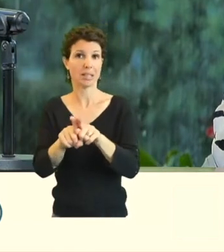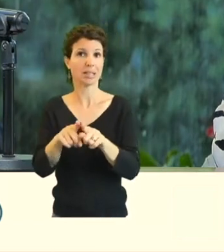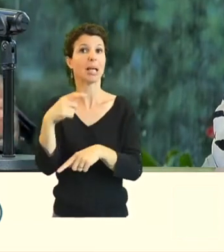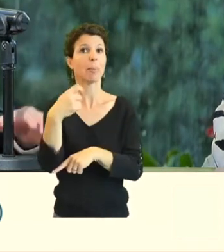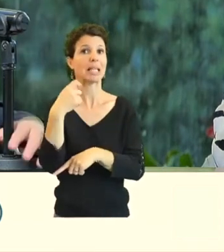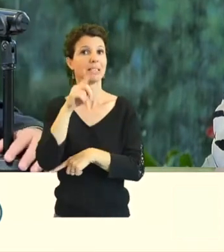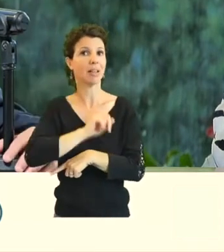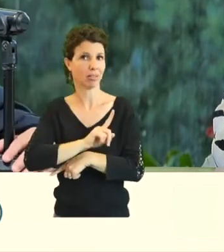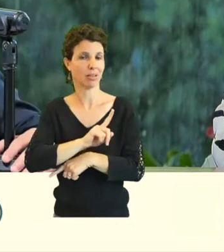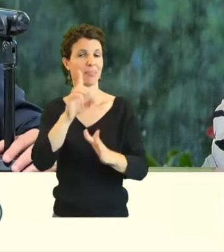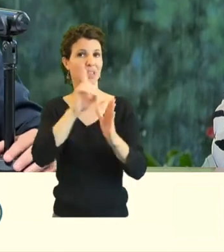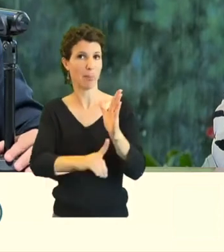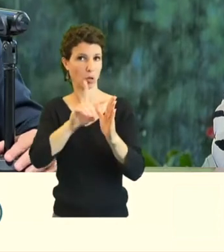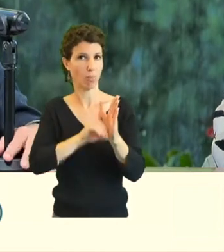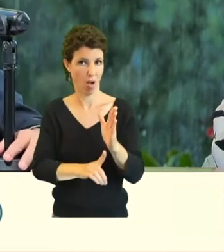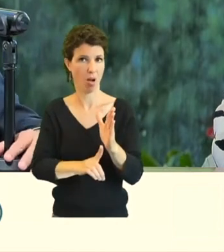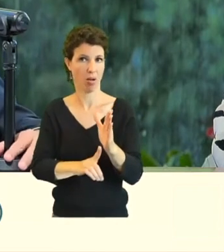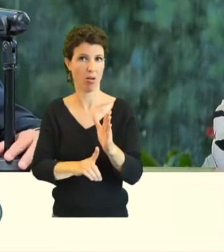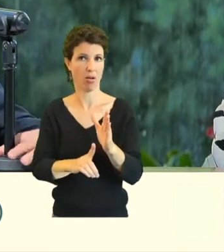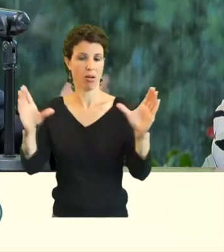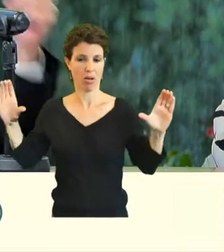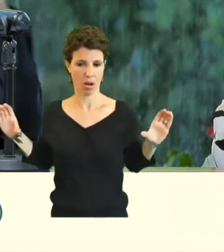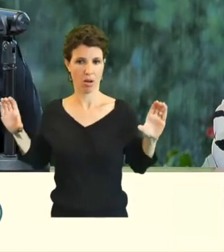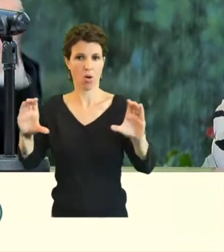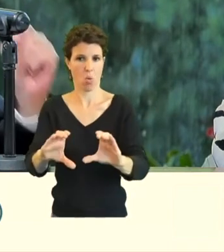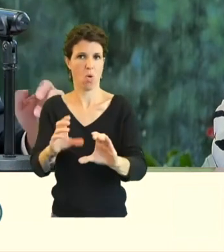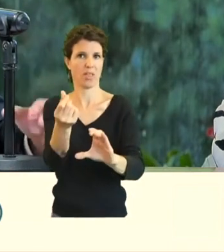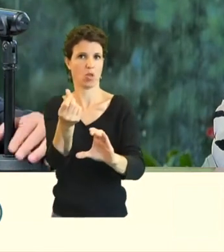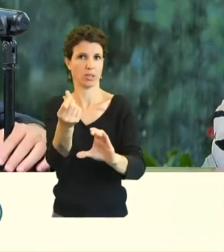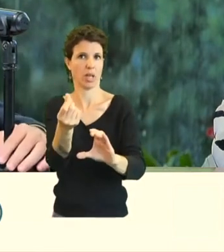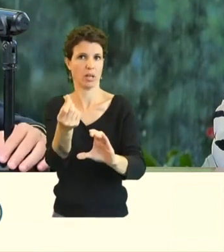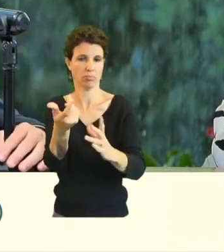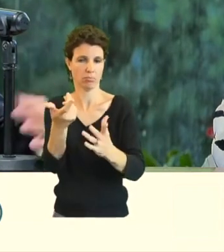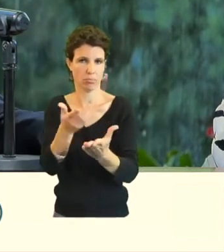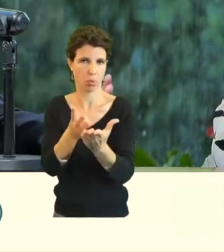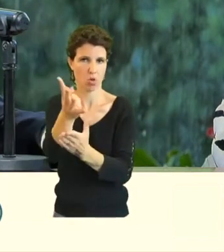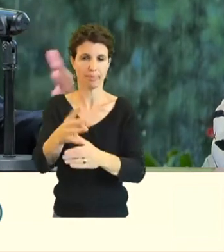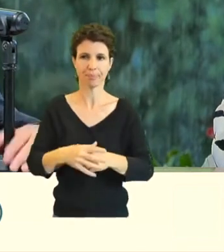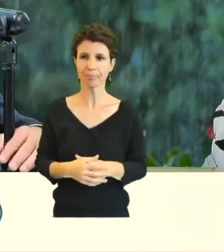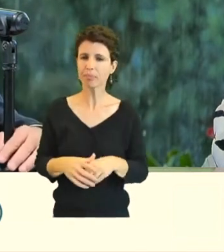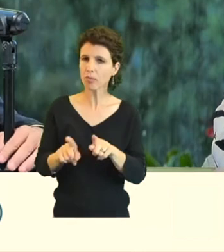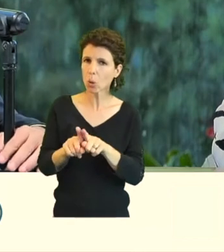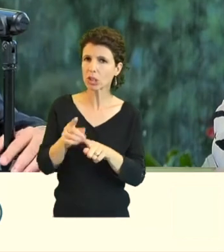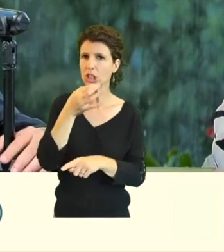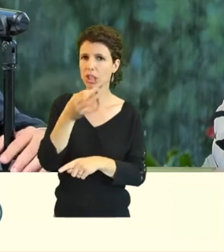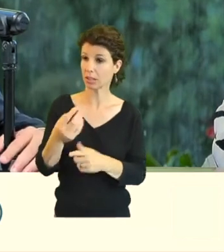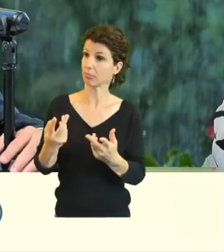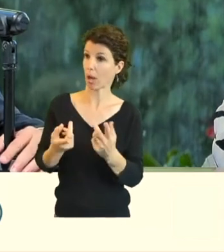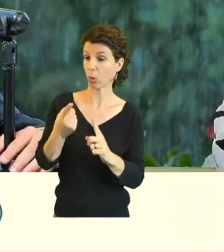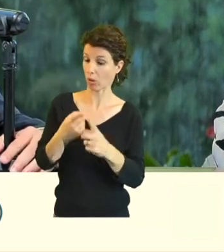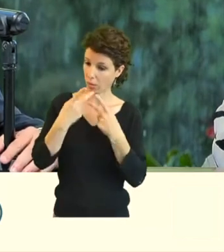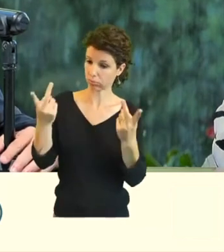du département, de cofinancer le projet. J'avais même dit, puisque nous en sommes à nous dire nos